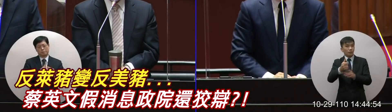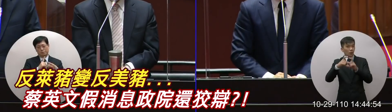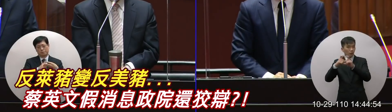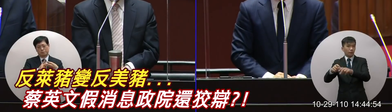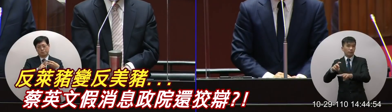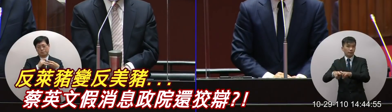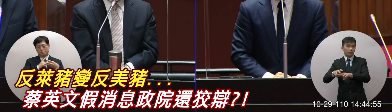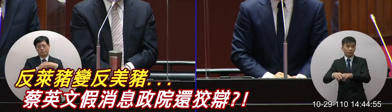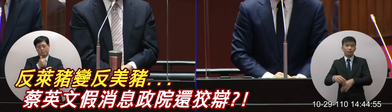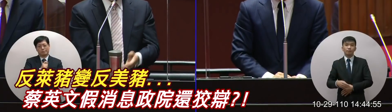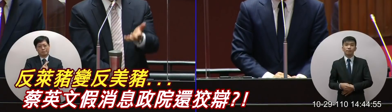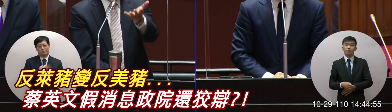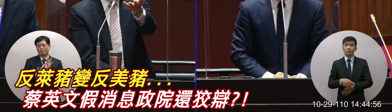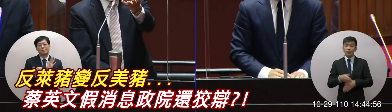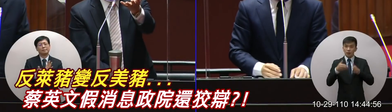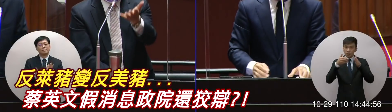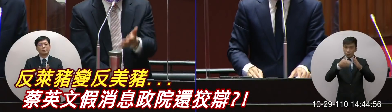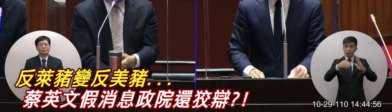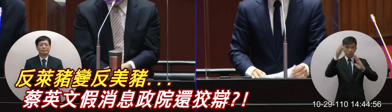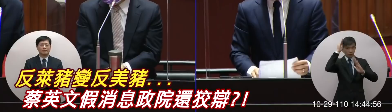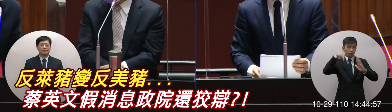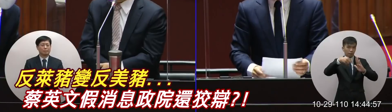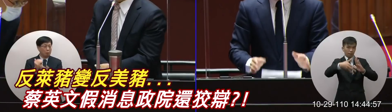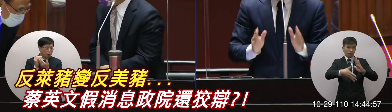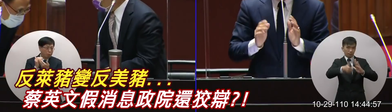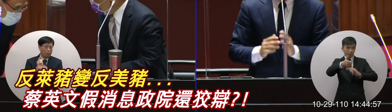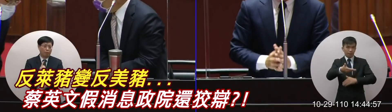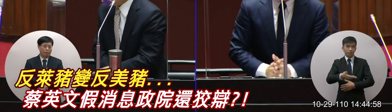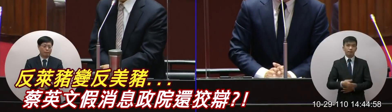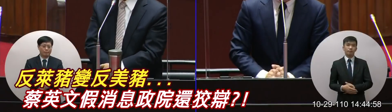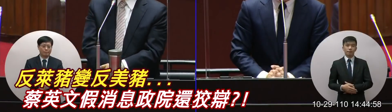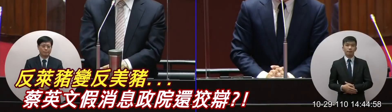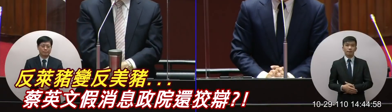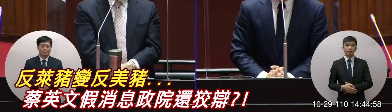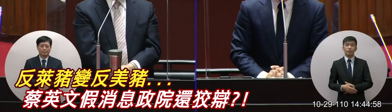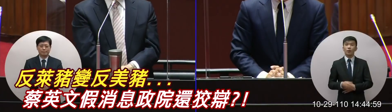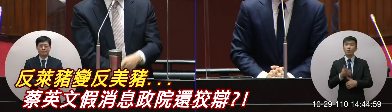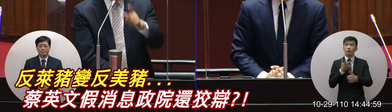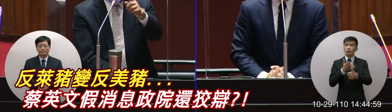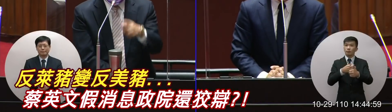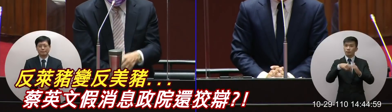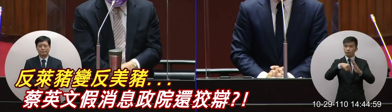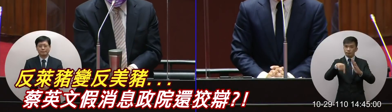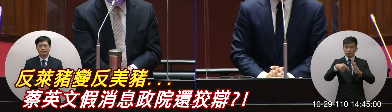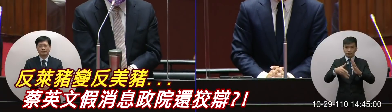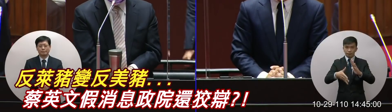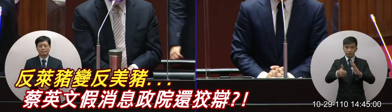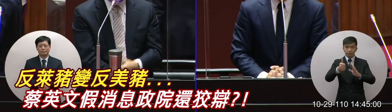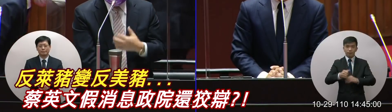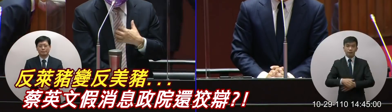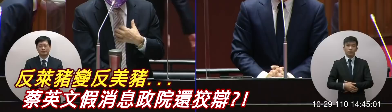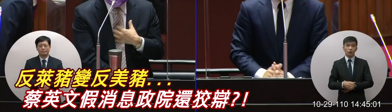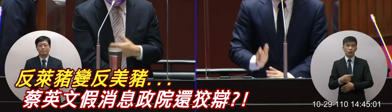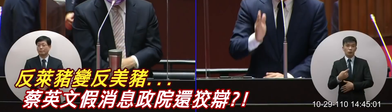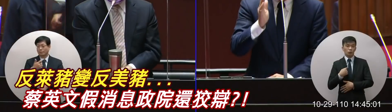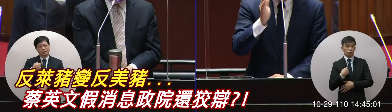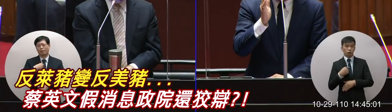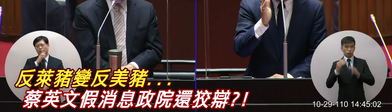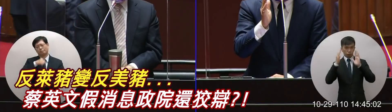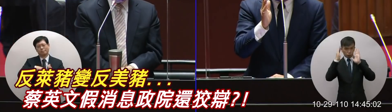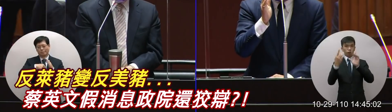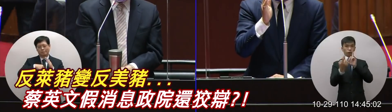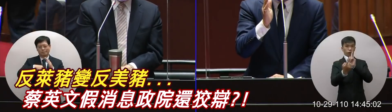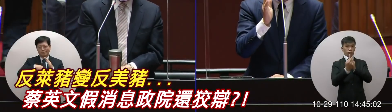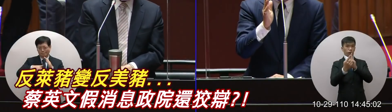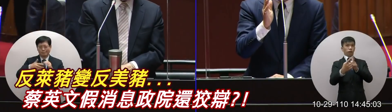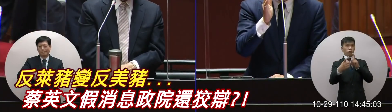再跟苏院长来就教下个议题。 闪躲了， 部长，哎，院长。本席从来没有闪躲， 是院长啊。 本